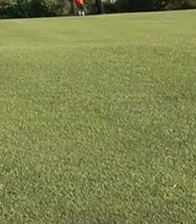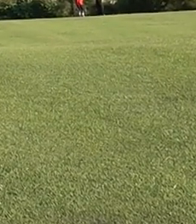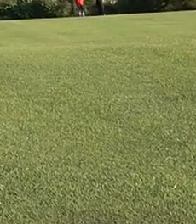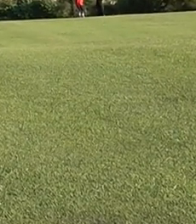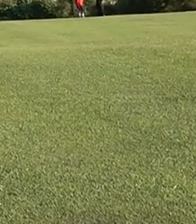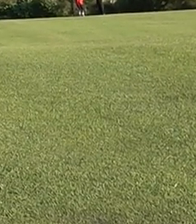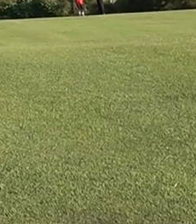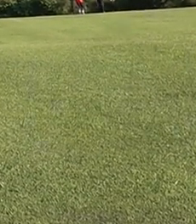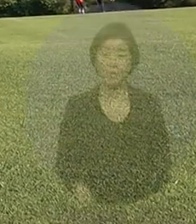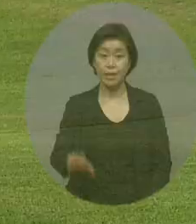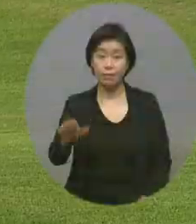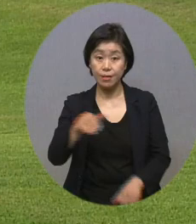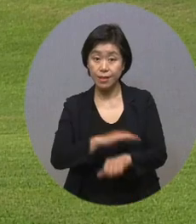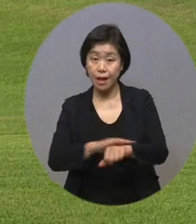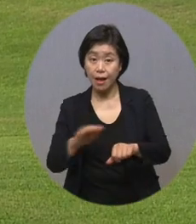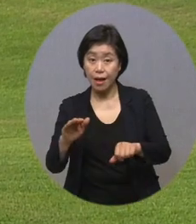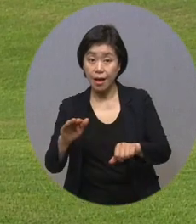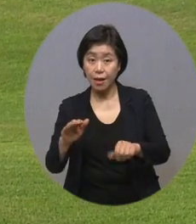응수 잘 쳤나? 안 되냐?